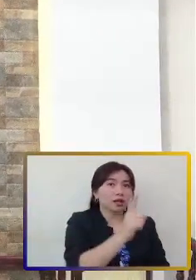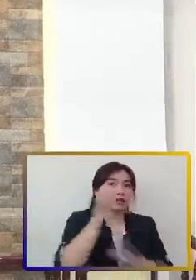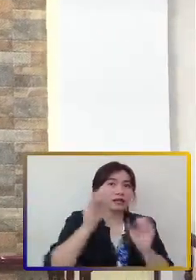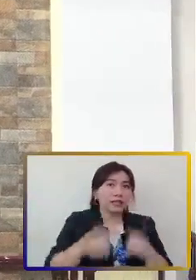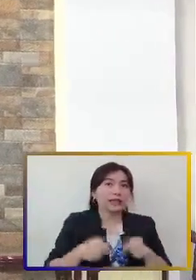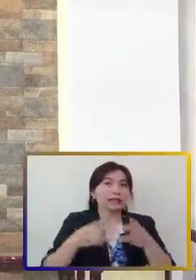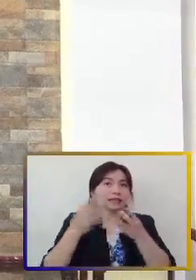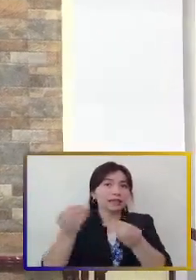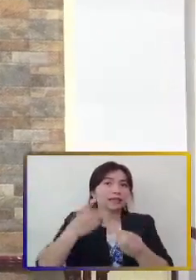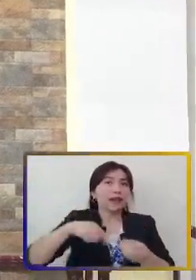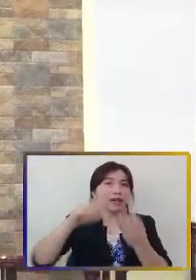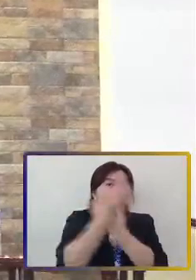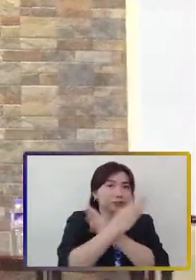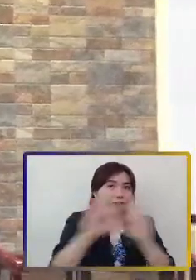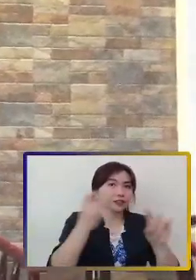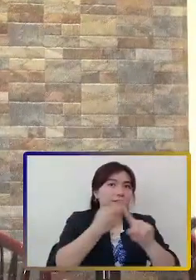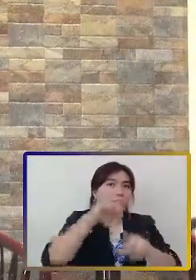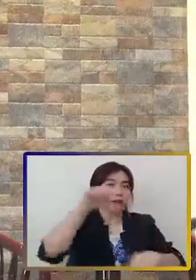Freedom from